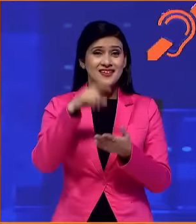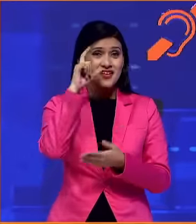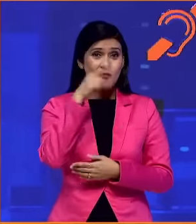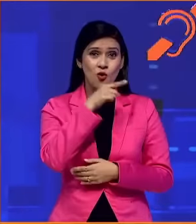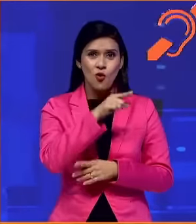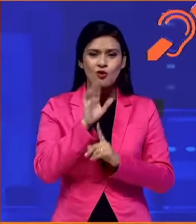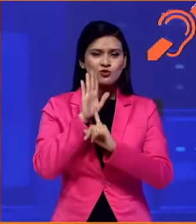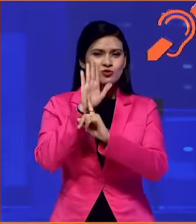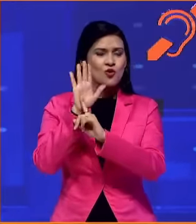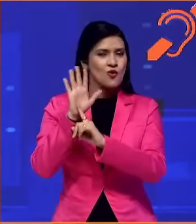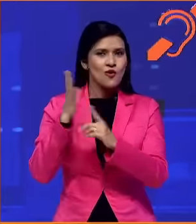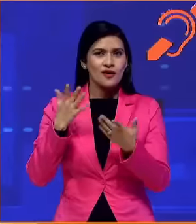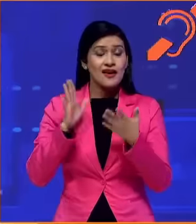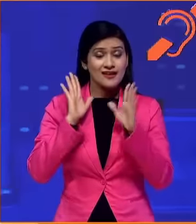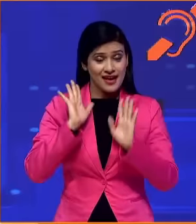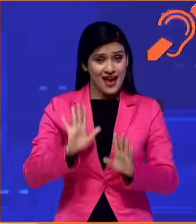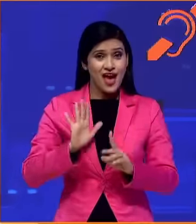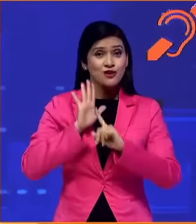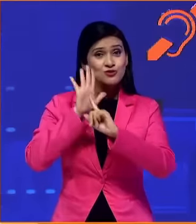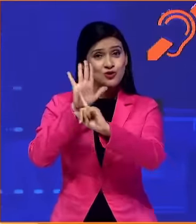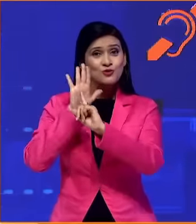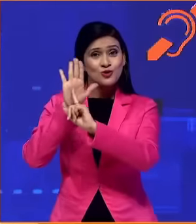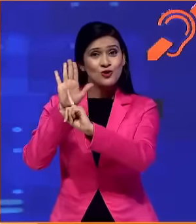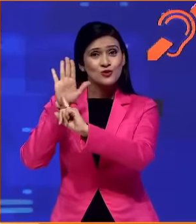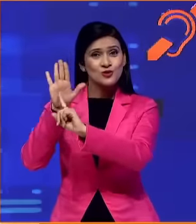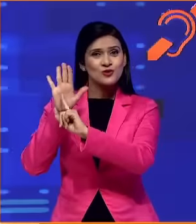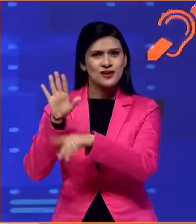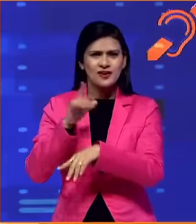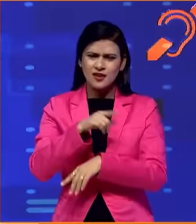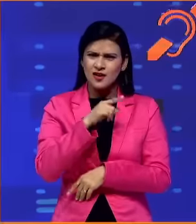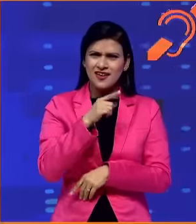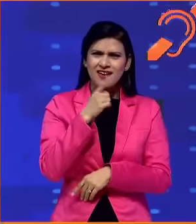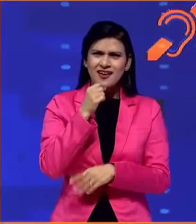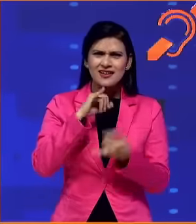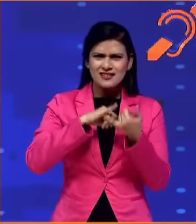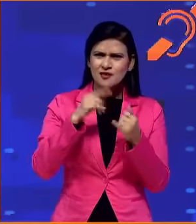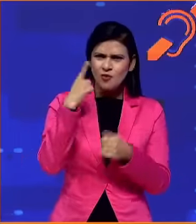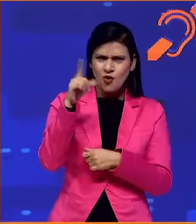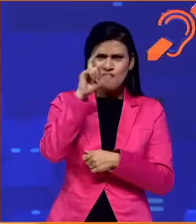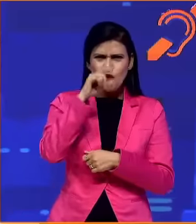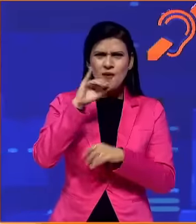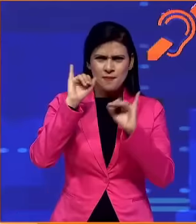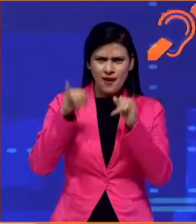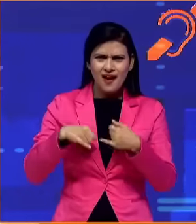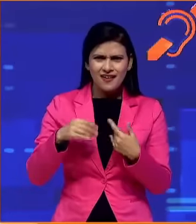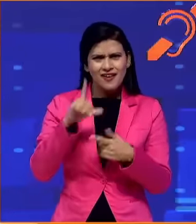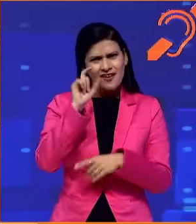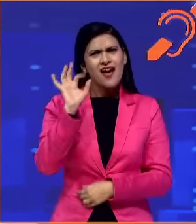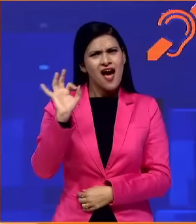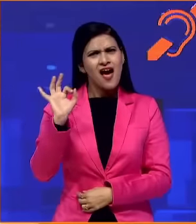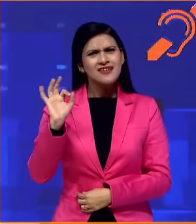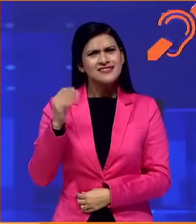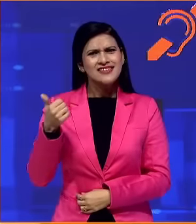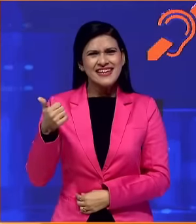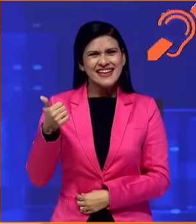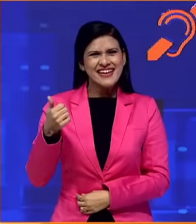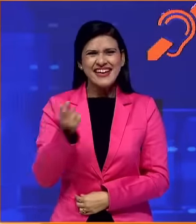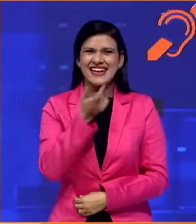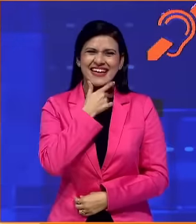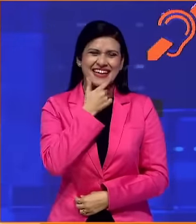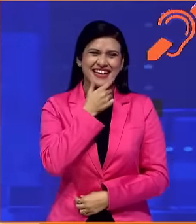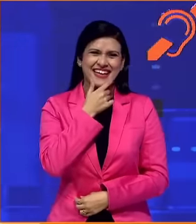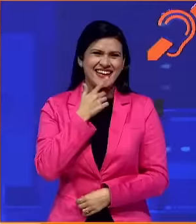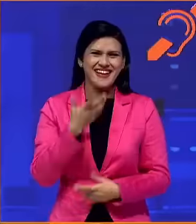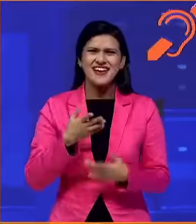कि वेइसेदिखातेनहींहैं।वेइसेदिखातेहैं। तो,क्याआपकोवेतस्वीरेंखराबलगीं ? येबहुतअच्छीतस्वीरेंहैं। इसीलिएमैंकहरहाहूंकियहअच्छी बातहै।इसमेंआलोचनाकरने